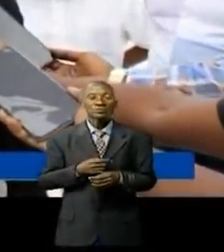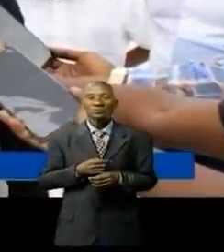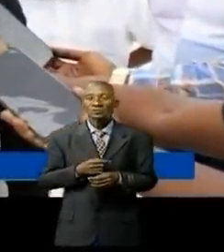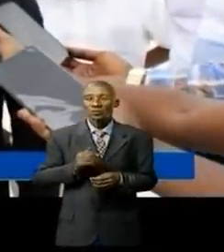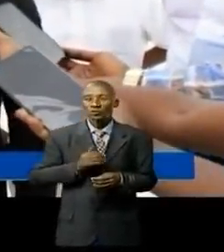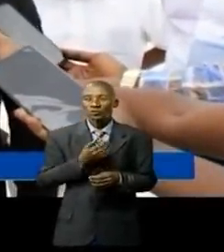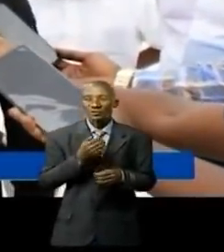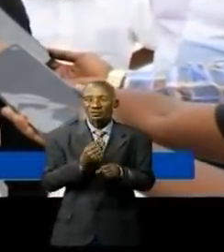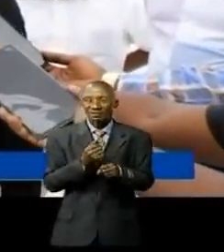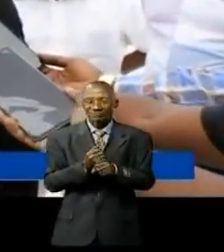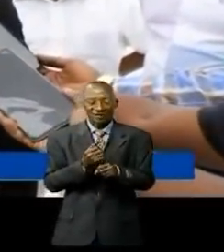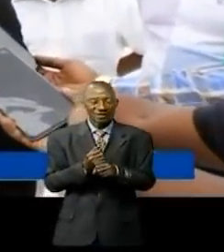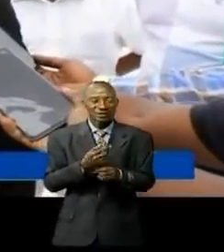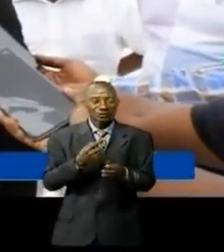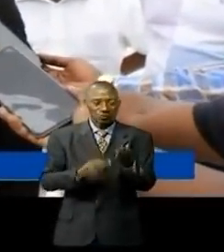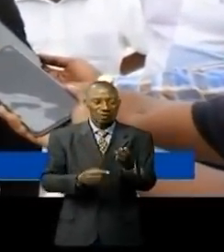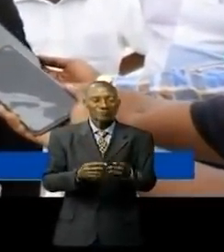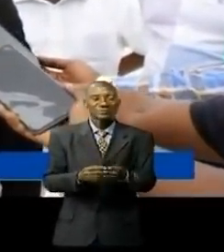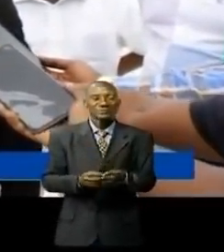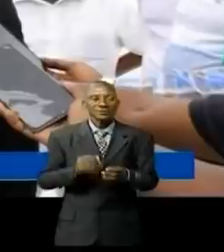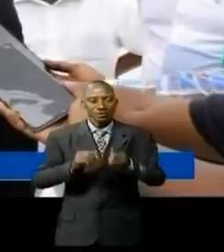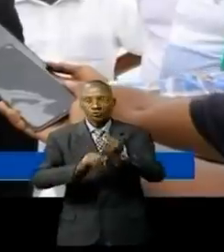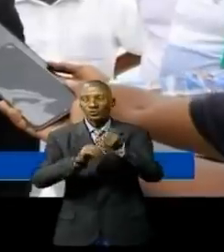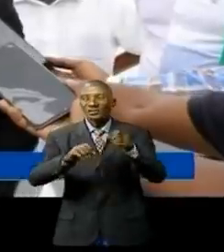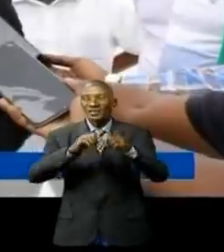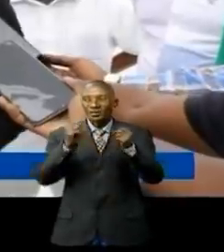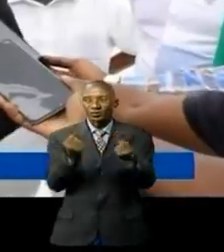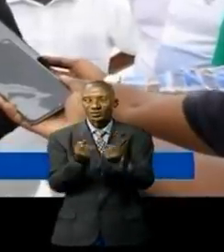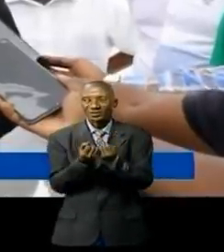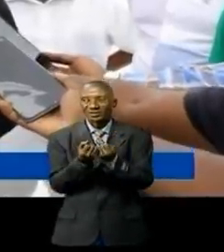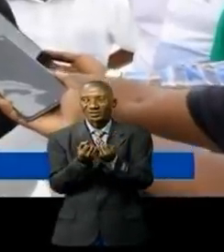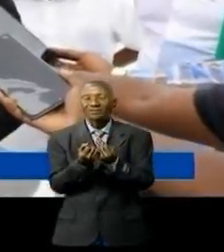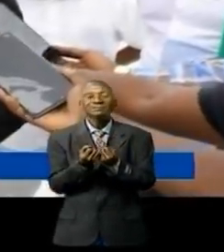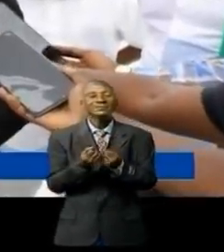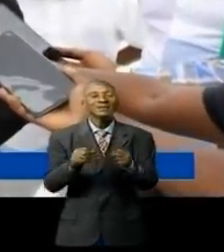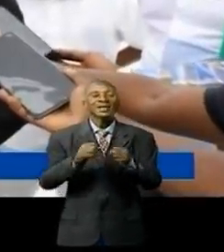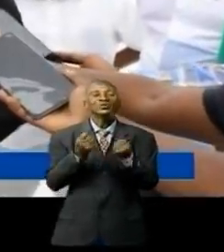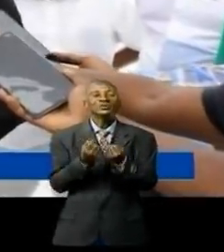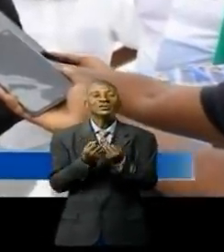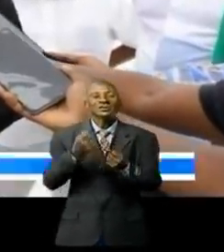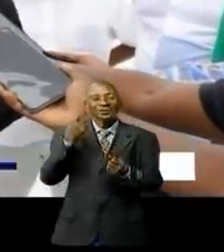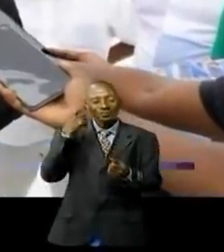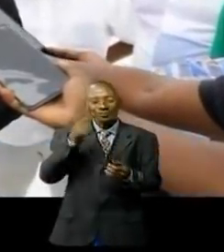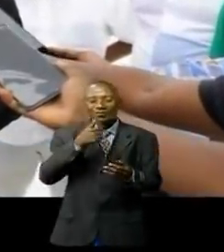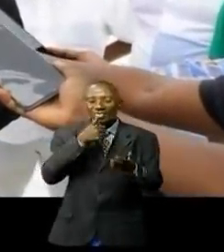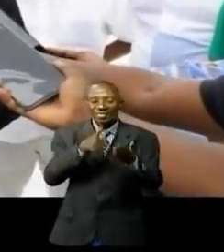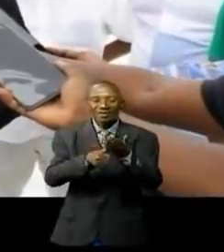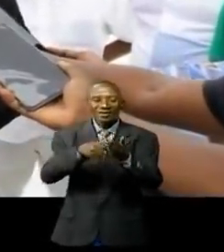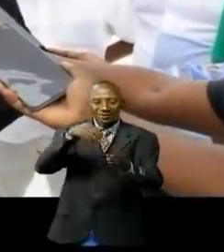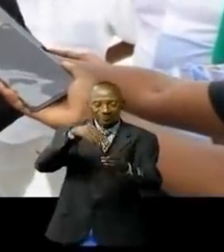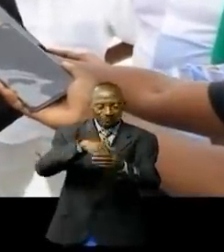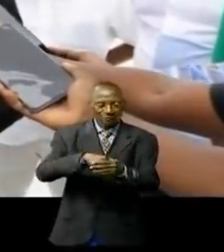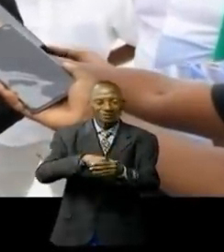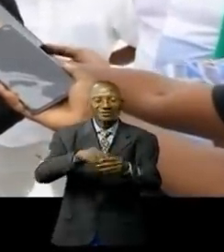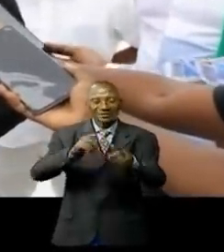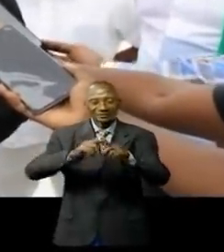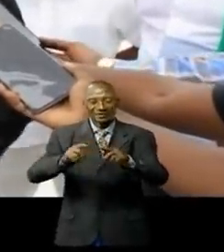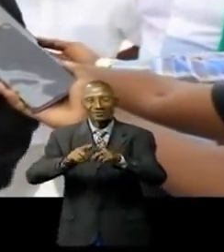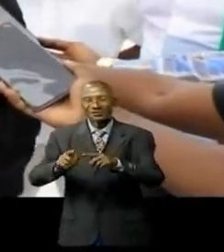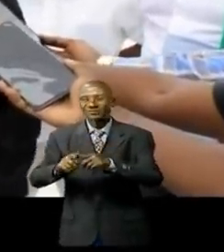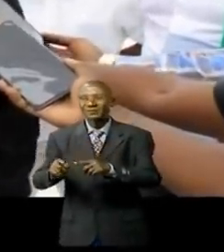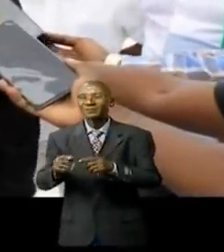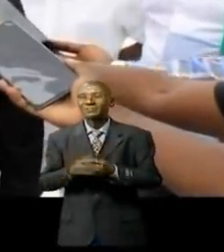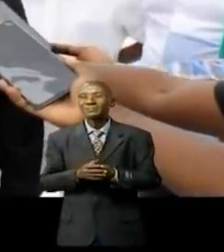société congolaise des postes et des télécommunications. Rien n'a été vendu, bien au contraire, sur ces sites qui